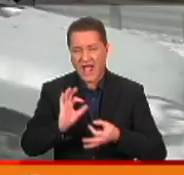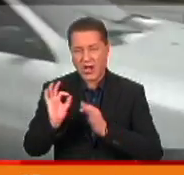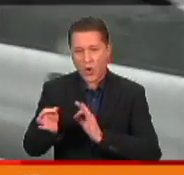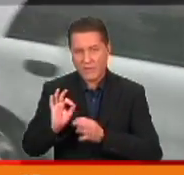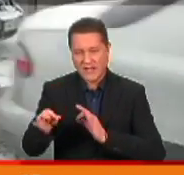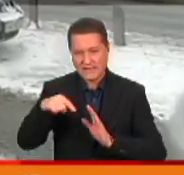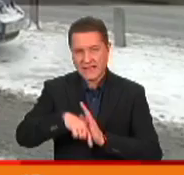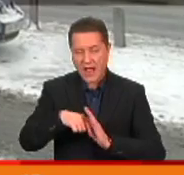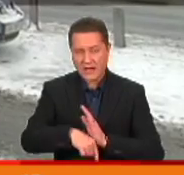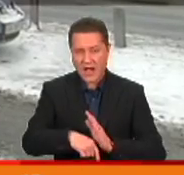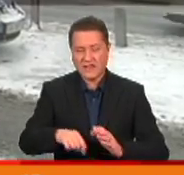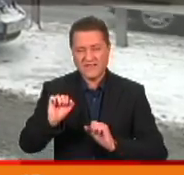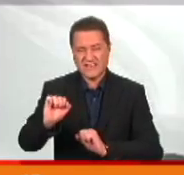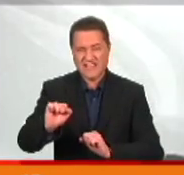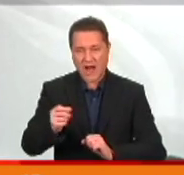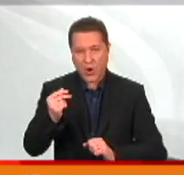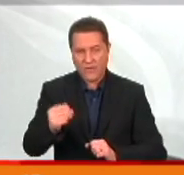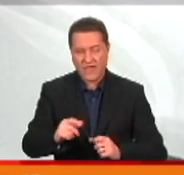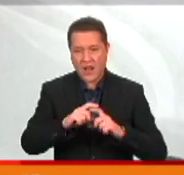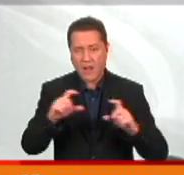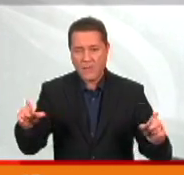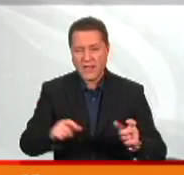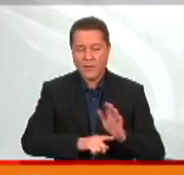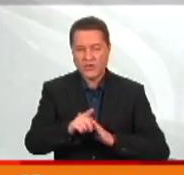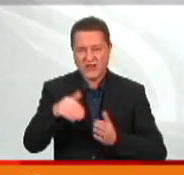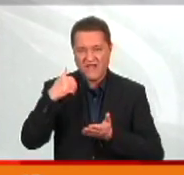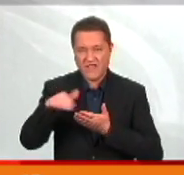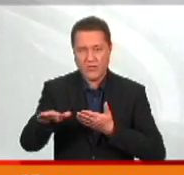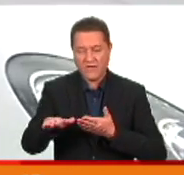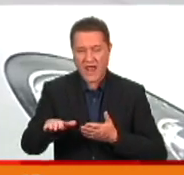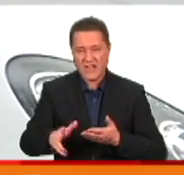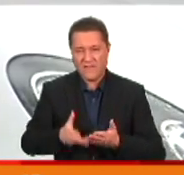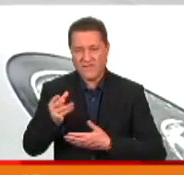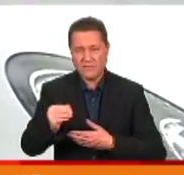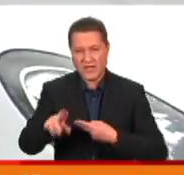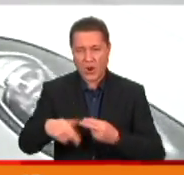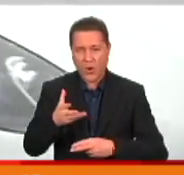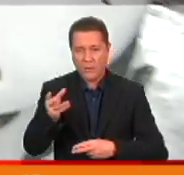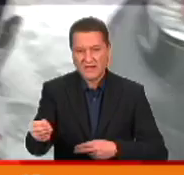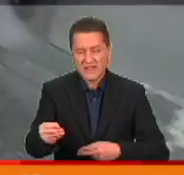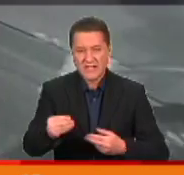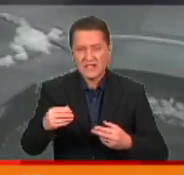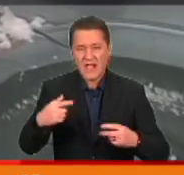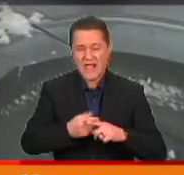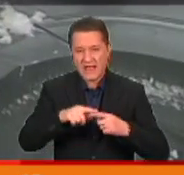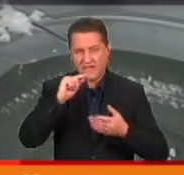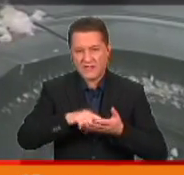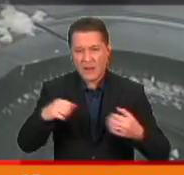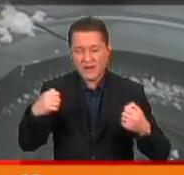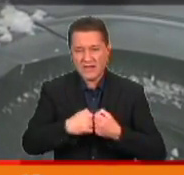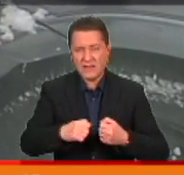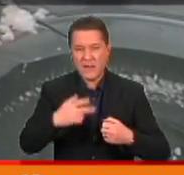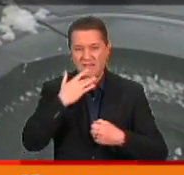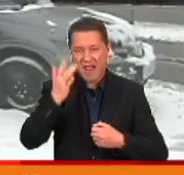характер. Водночас страхові компанії почали масово відмовляти у виплаті компенсації водіям, які втрапили ДТП саме на